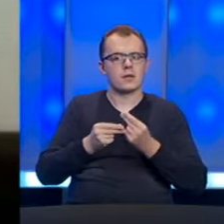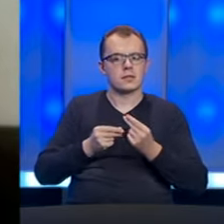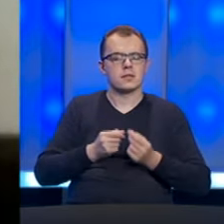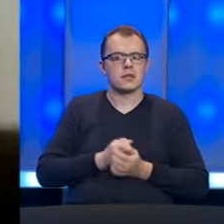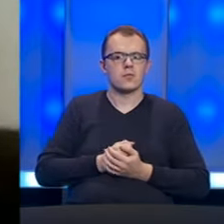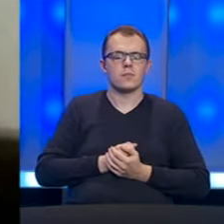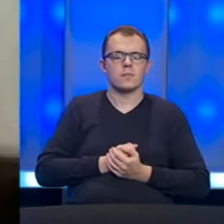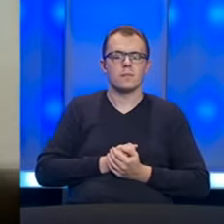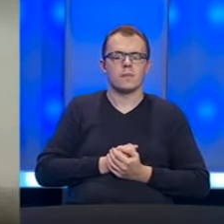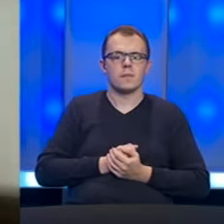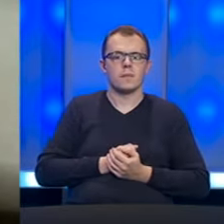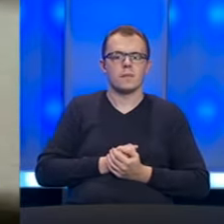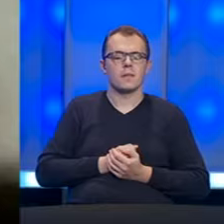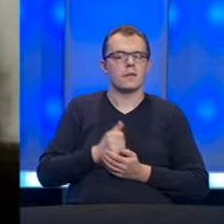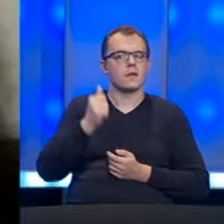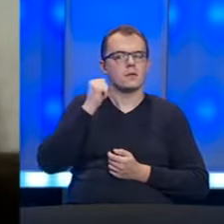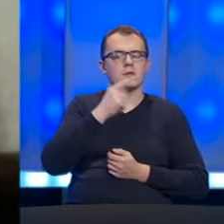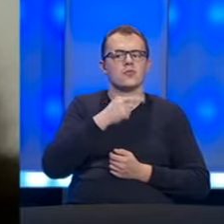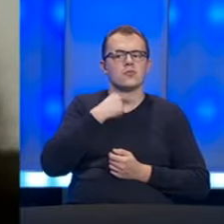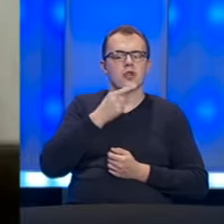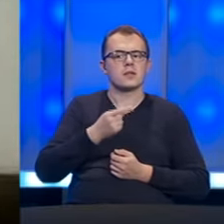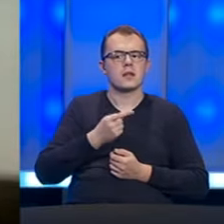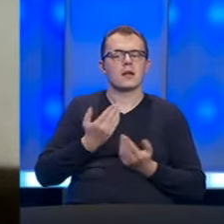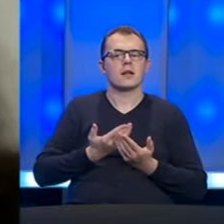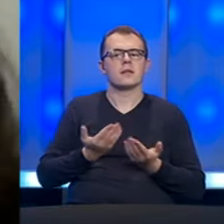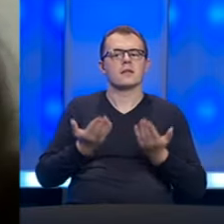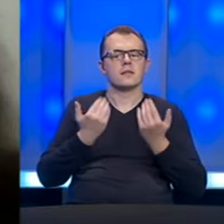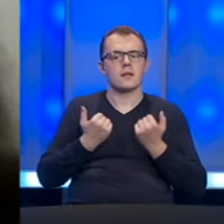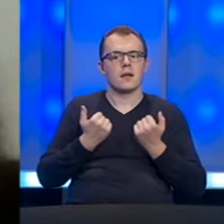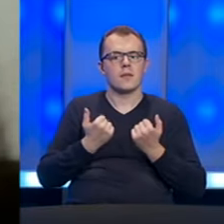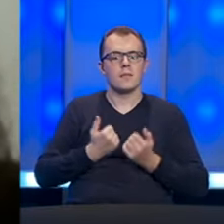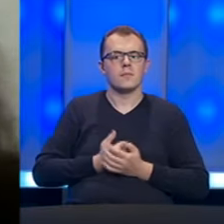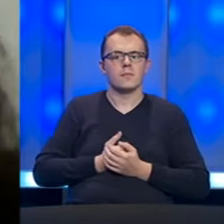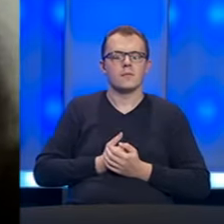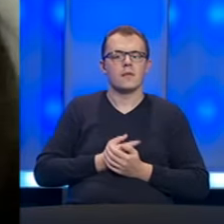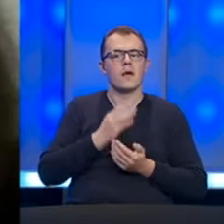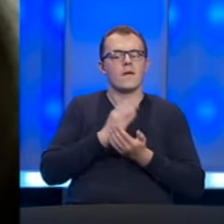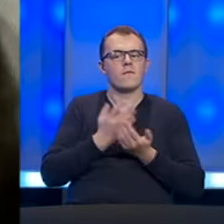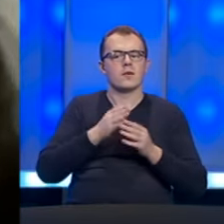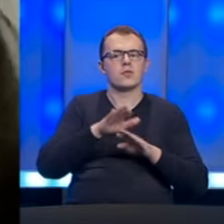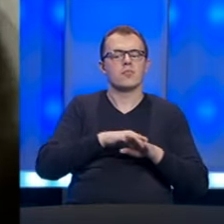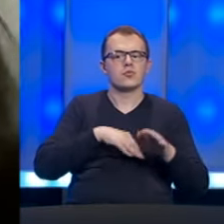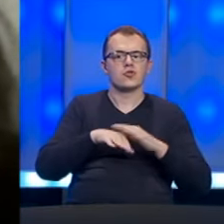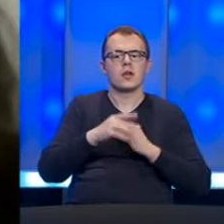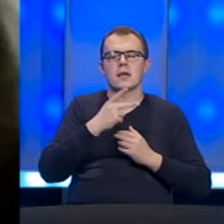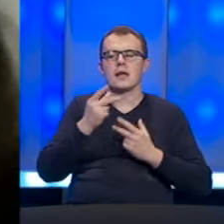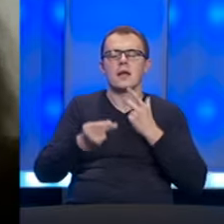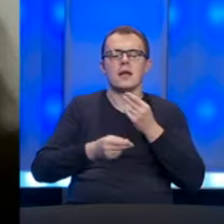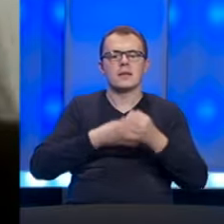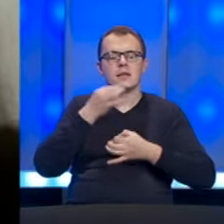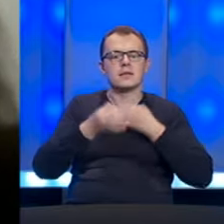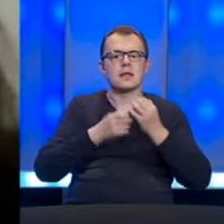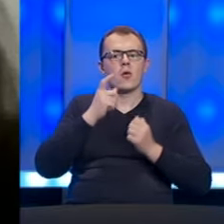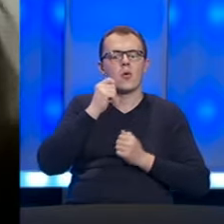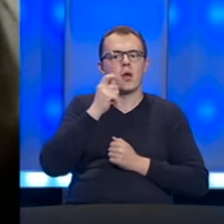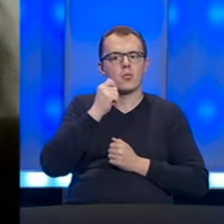rade na vakcini, je sinoć rekao u 7:30 da su već počeli da testiraju na ljudima, naravno preskočili